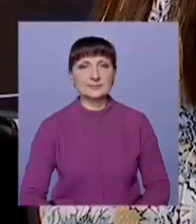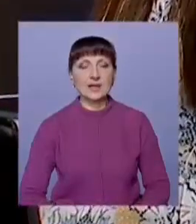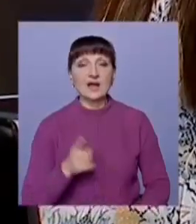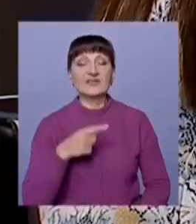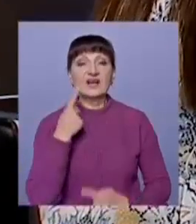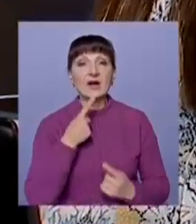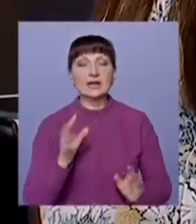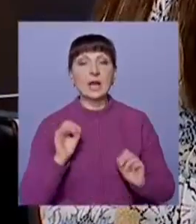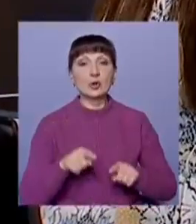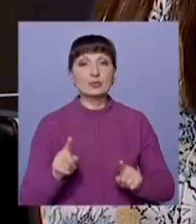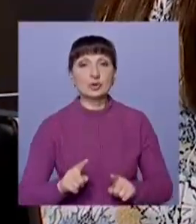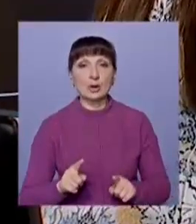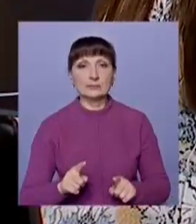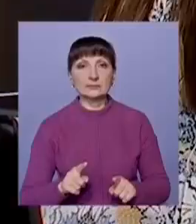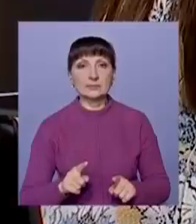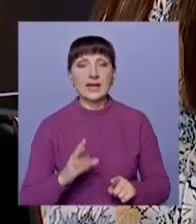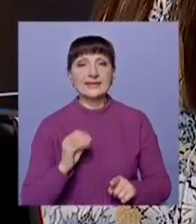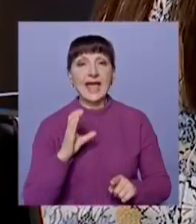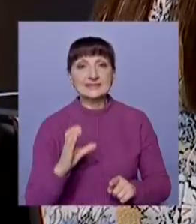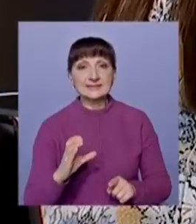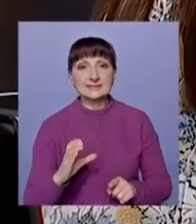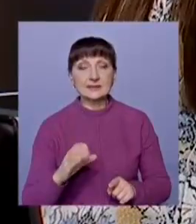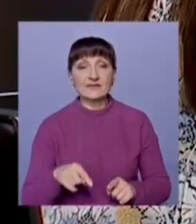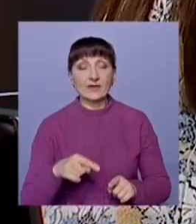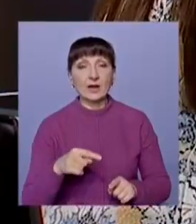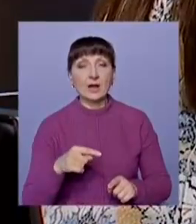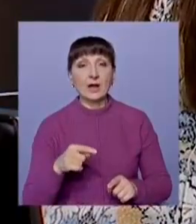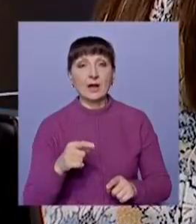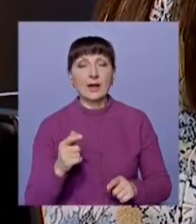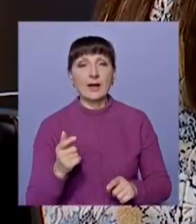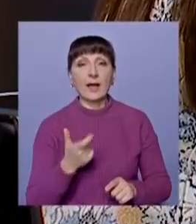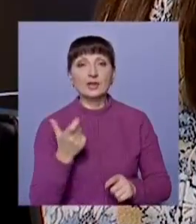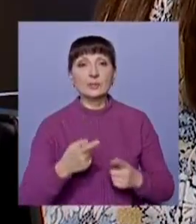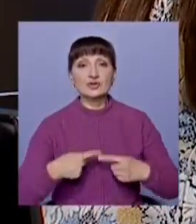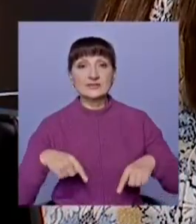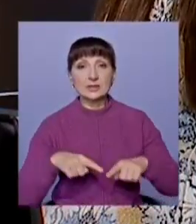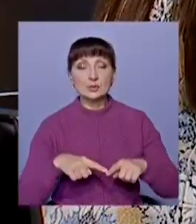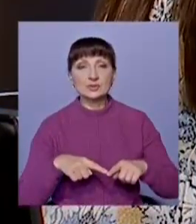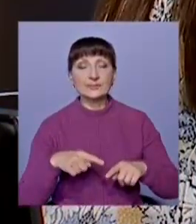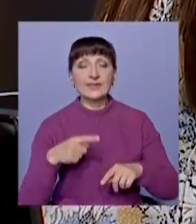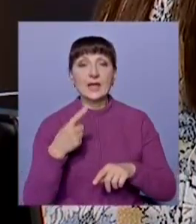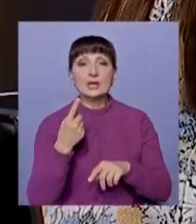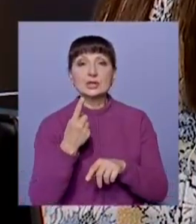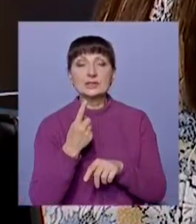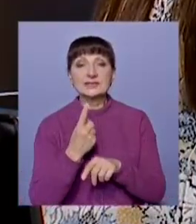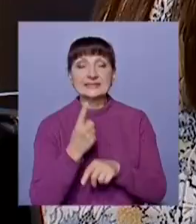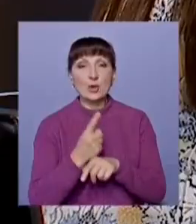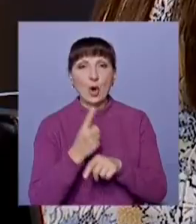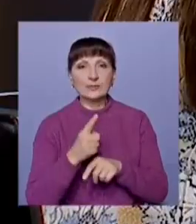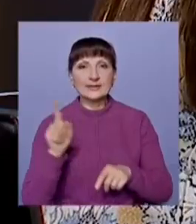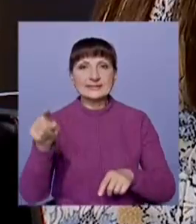Отметили о том, что вот, да, в ЕАЭС что происходит, плюс санкционный зонтик, мне понравился, кстати,